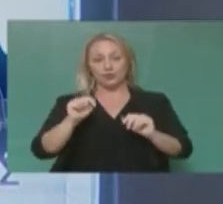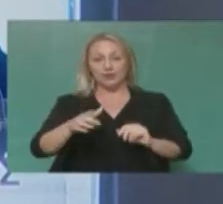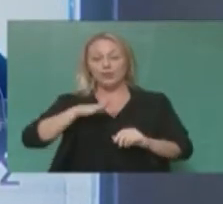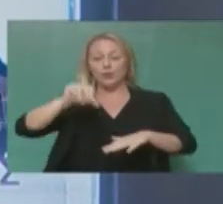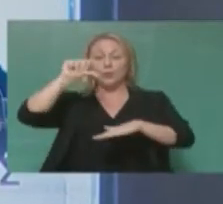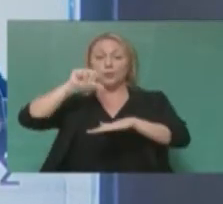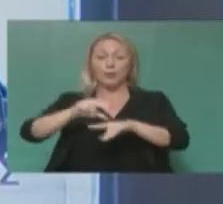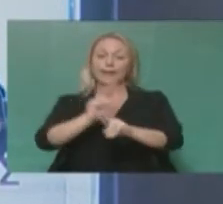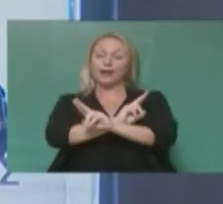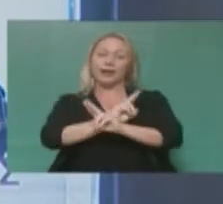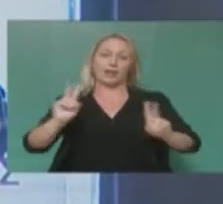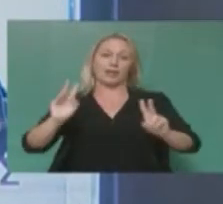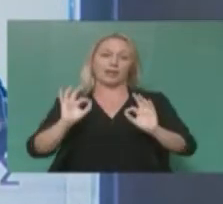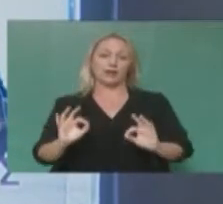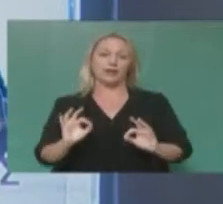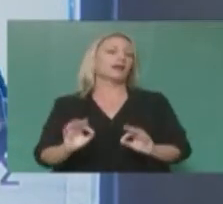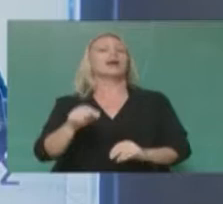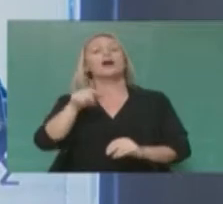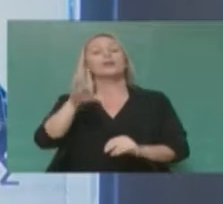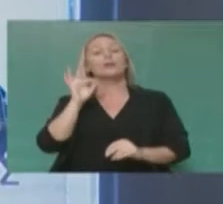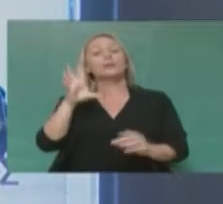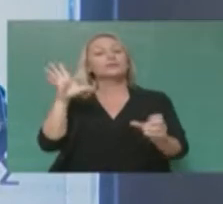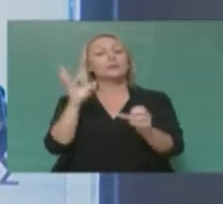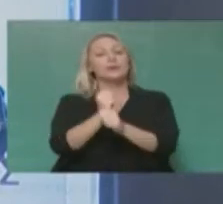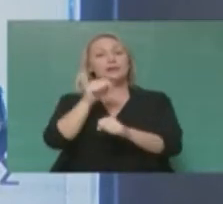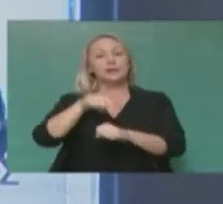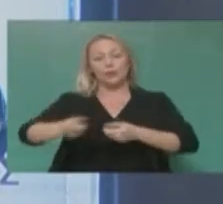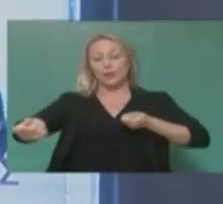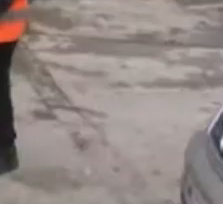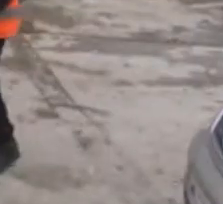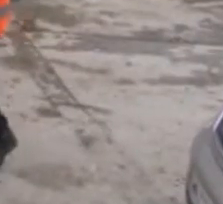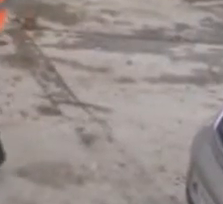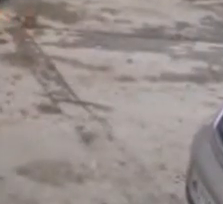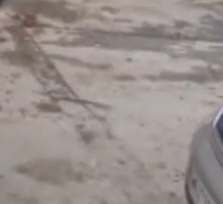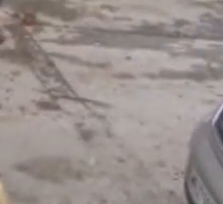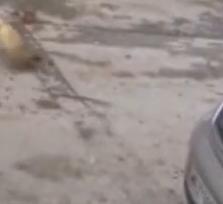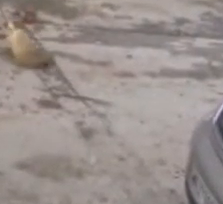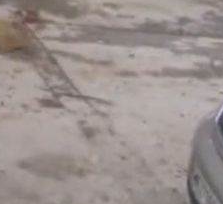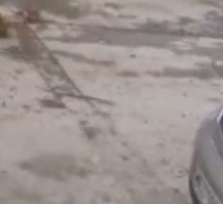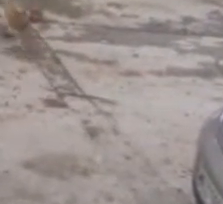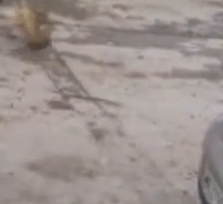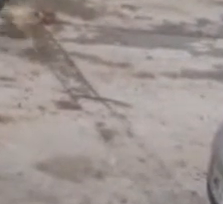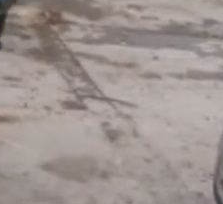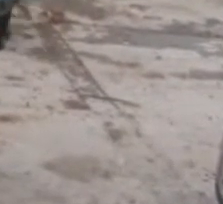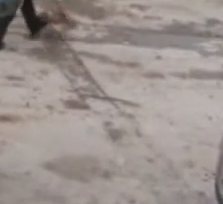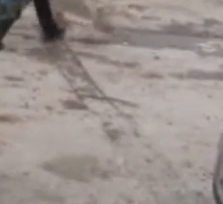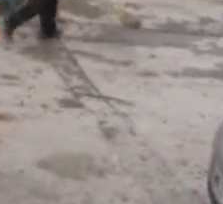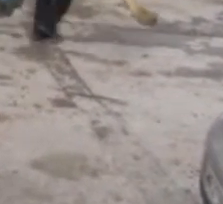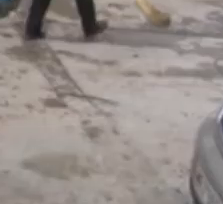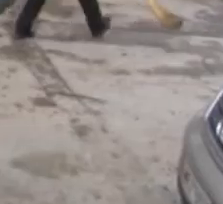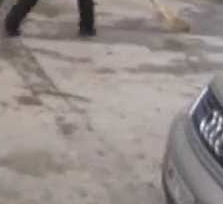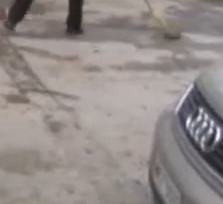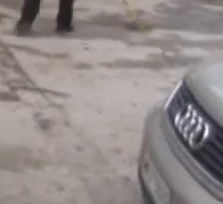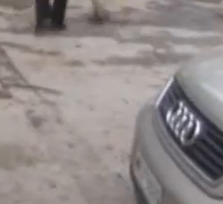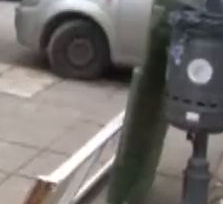πόλη. Για να το πετύχουμε βελτιώνουμε τη διαχείριση, το management προσωπικού, πόρων και μέσων